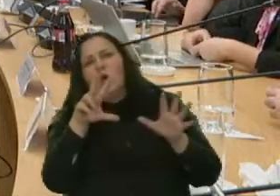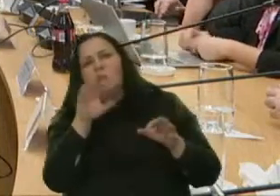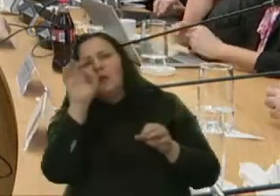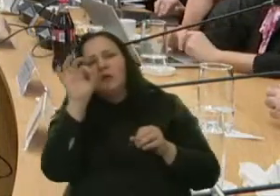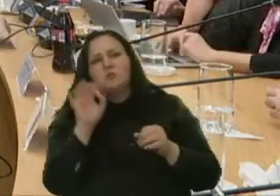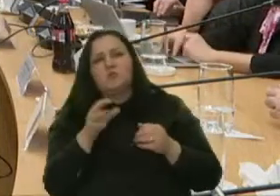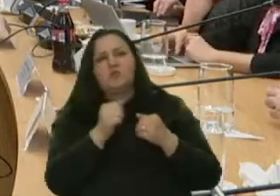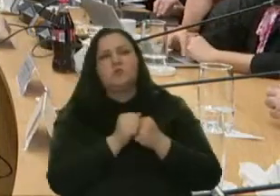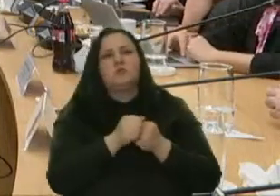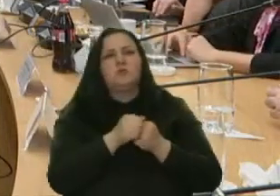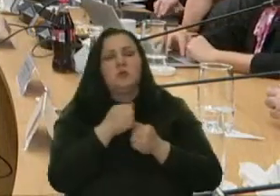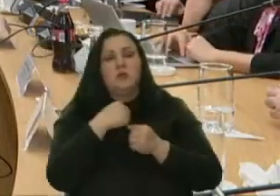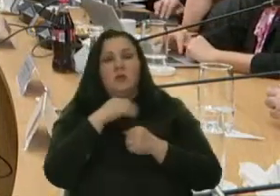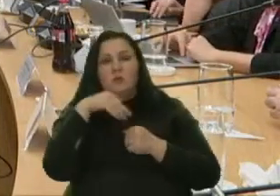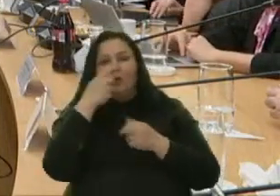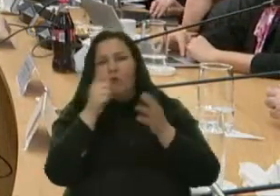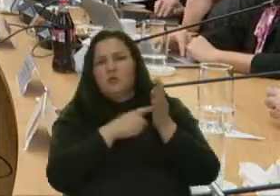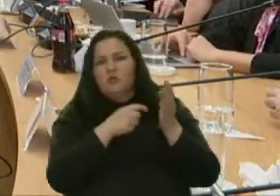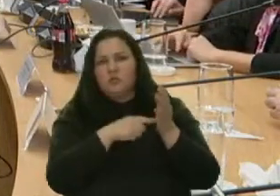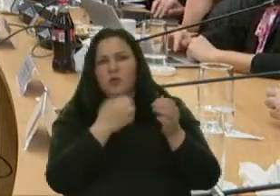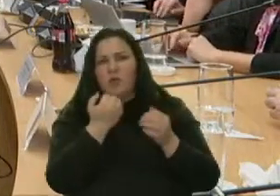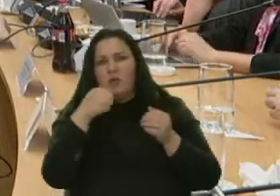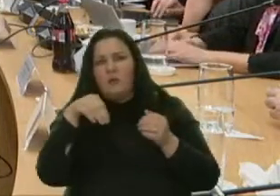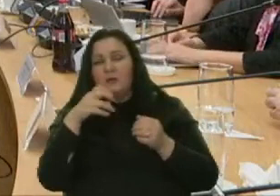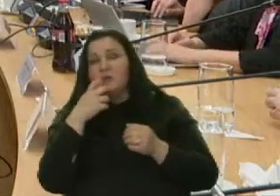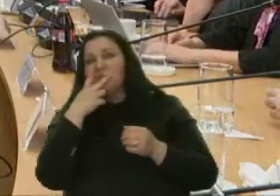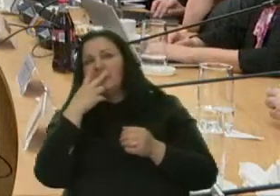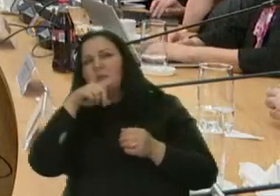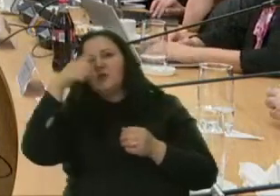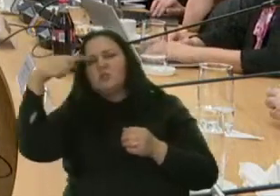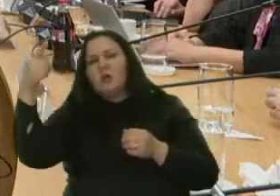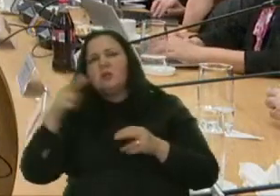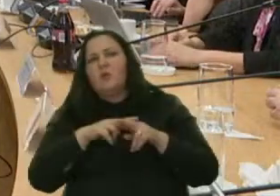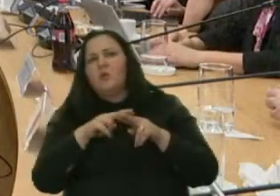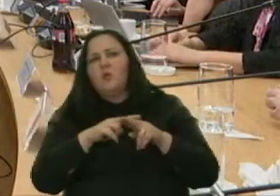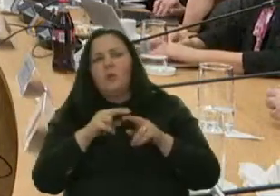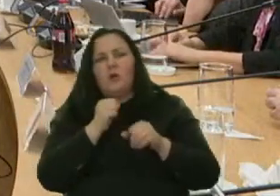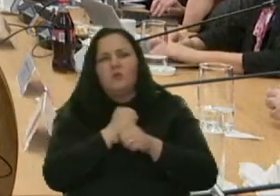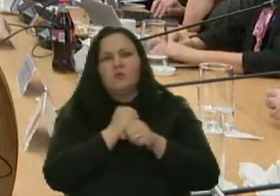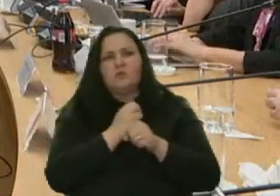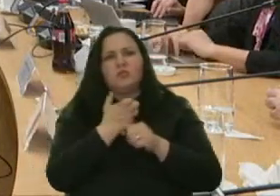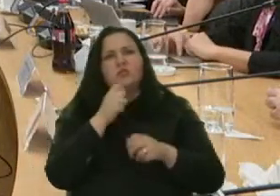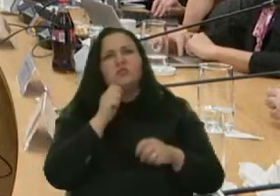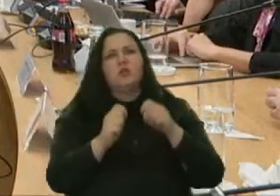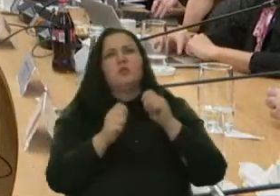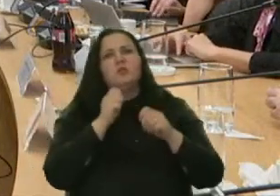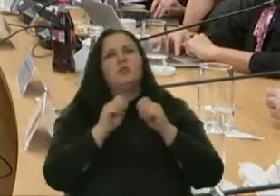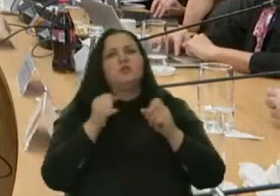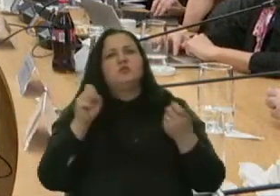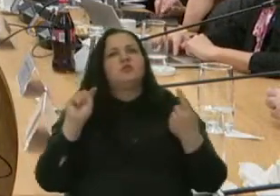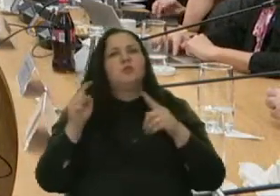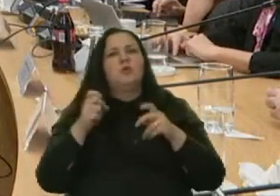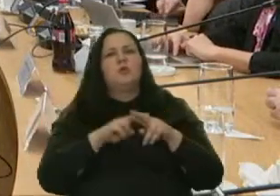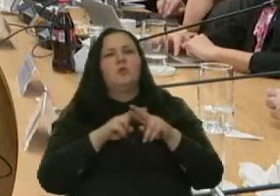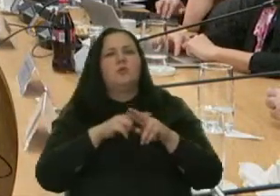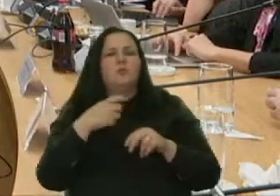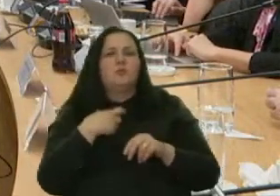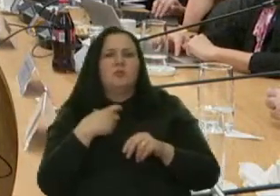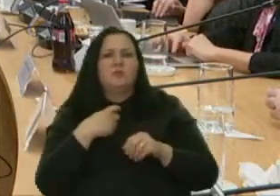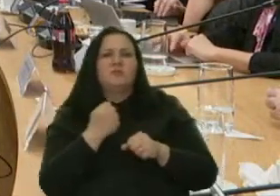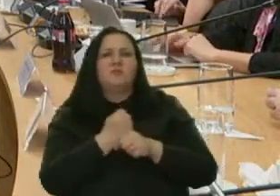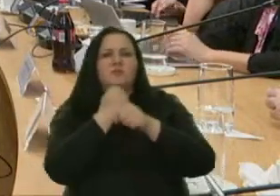cât este eu dau o cerere în Amr să vedem a spus vedem și alte creșteri Care sunt și ne consultăm și politic Cum putem să să vă